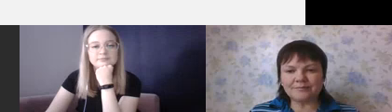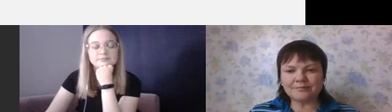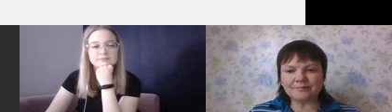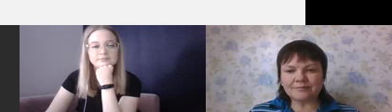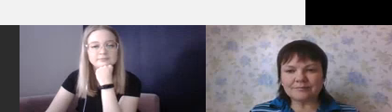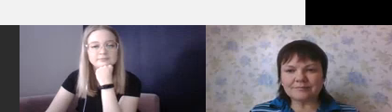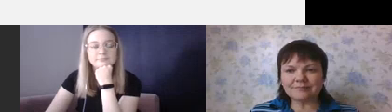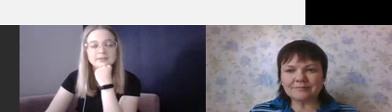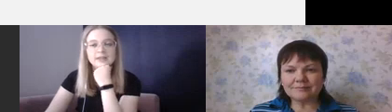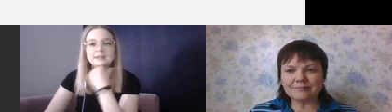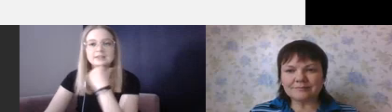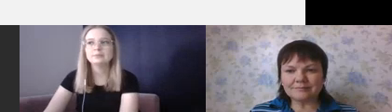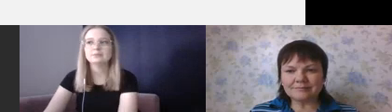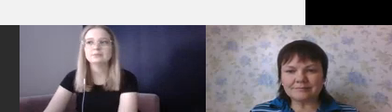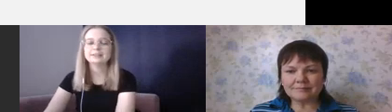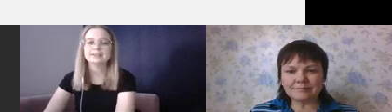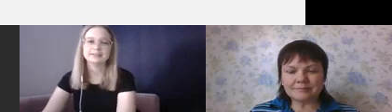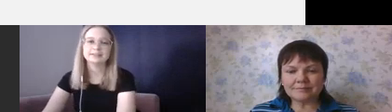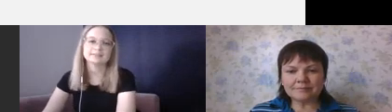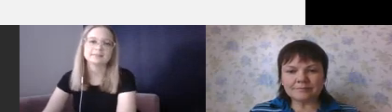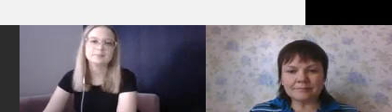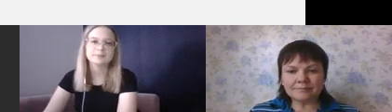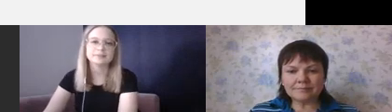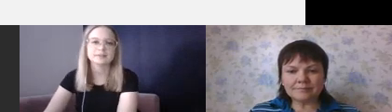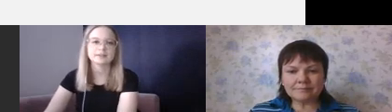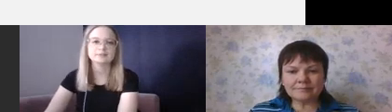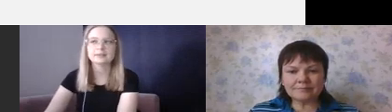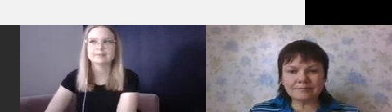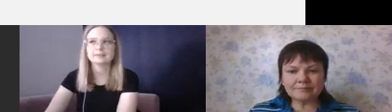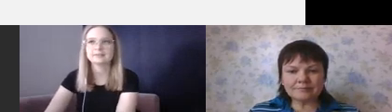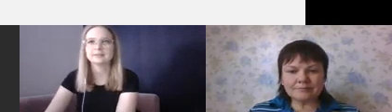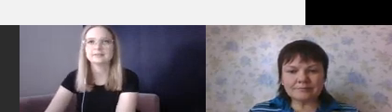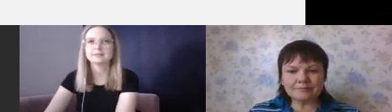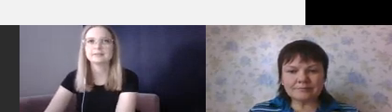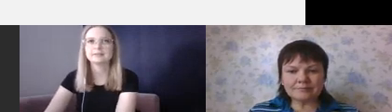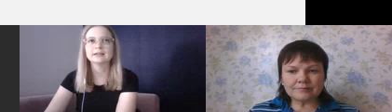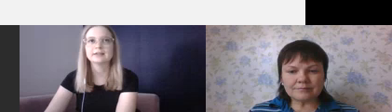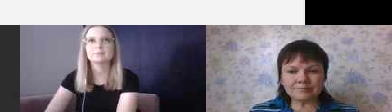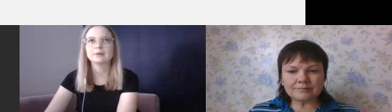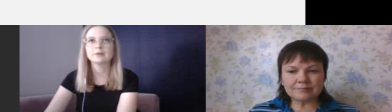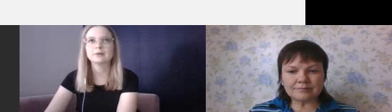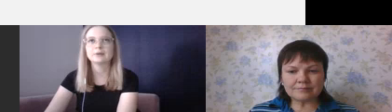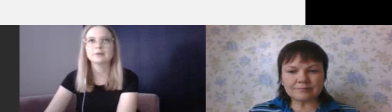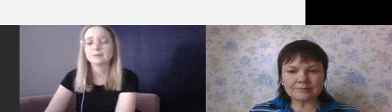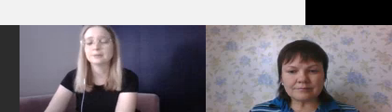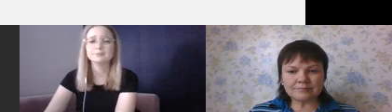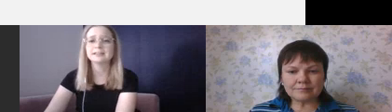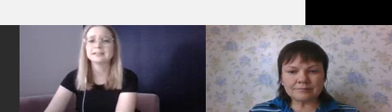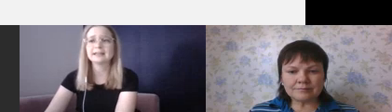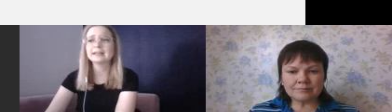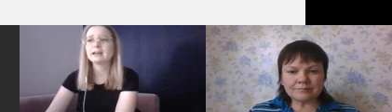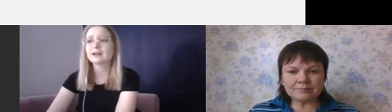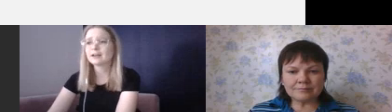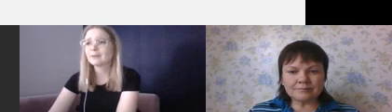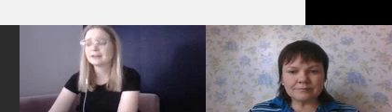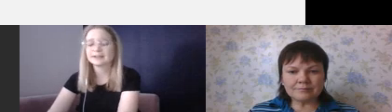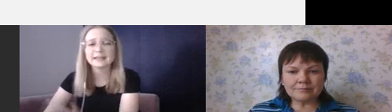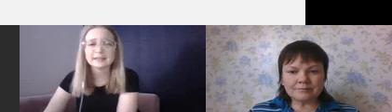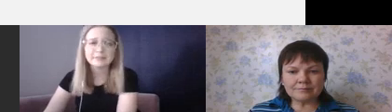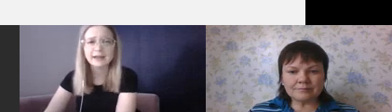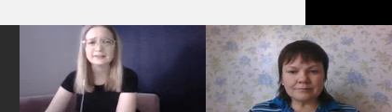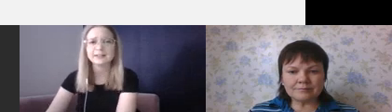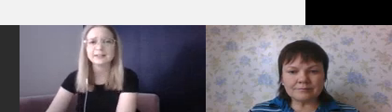teha. Ja võibolla mõni ka sellises etappis, et tunneb, et ma ei tea, et ma olen nagu juba õppinud mingit erijala